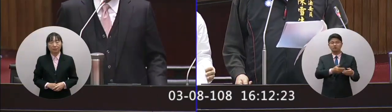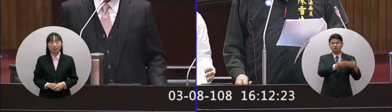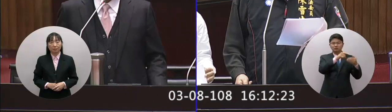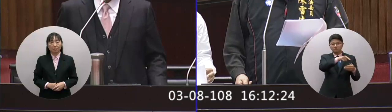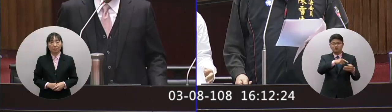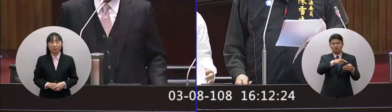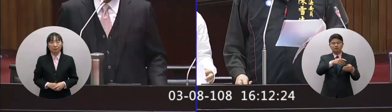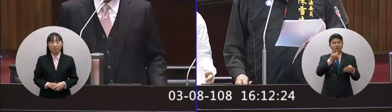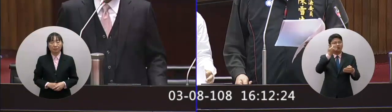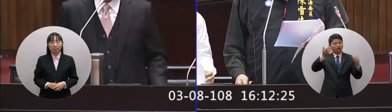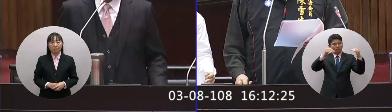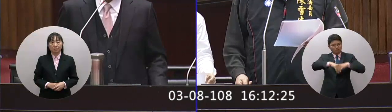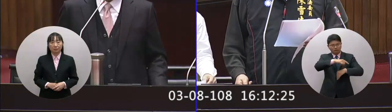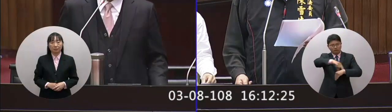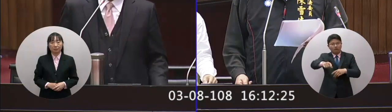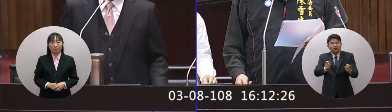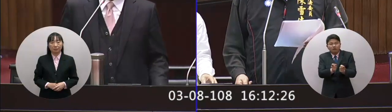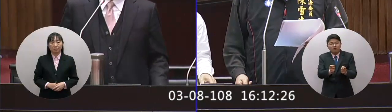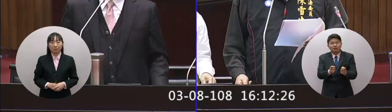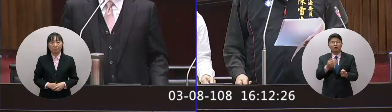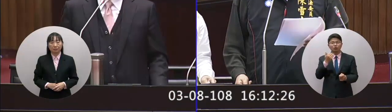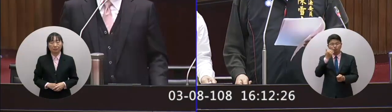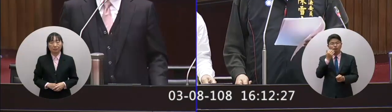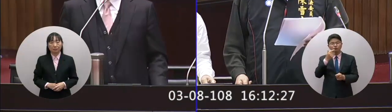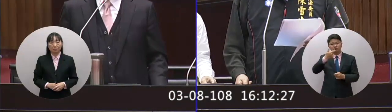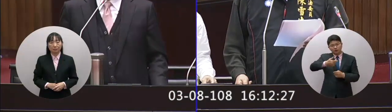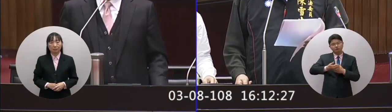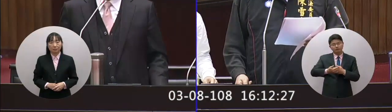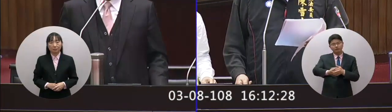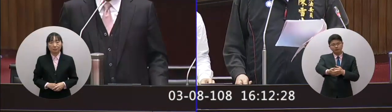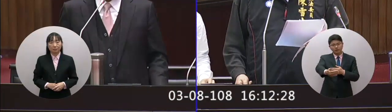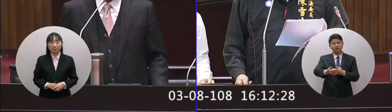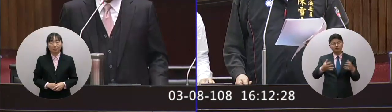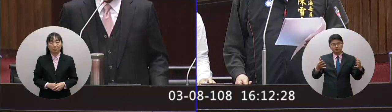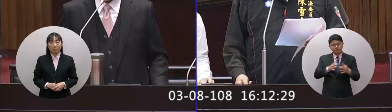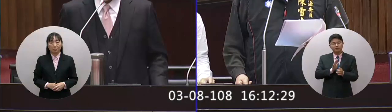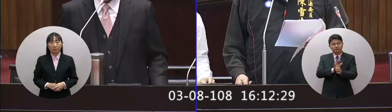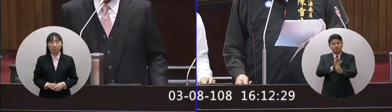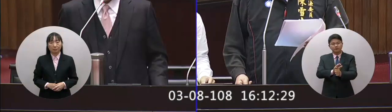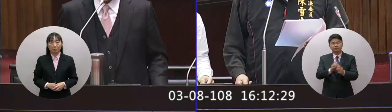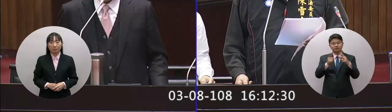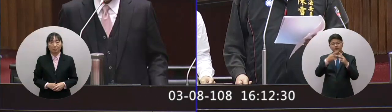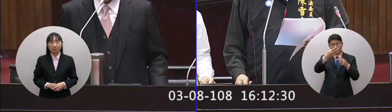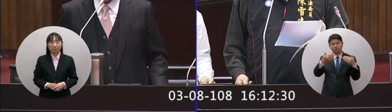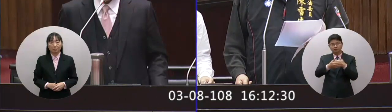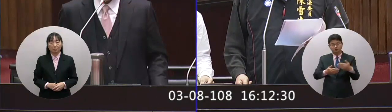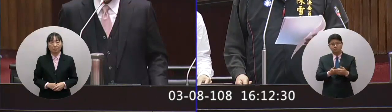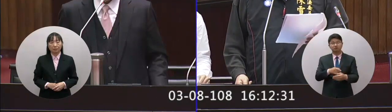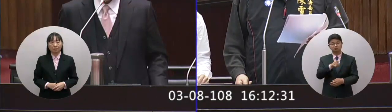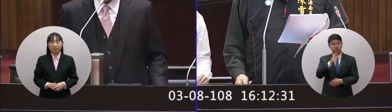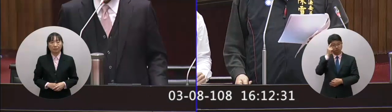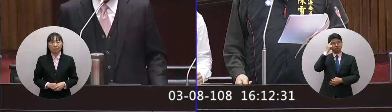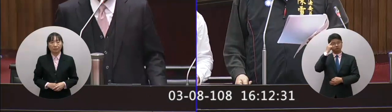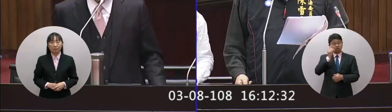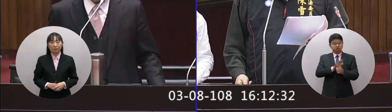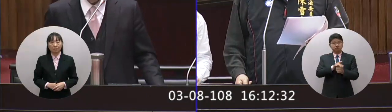隔啊，如果能够逐步跟对岸共通，共同的推动小四通，对金门